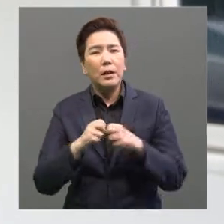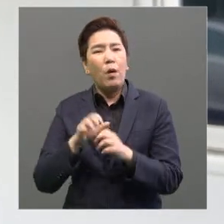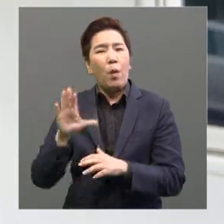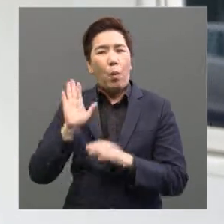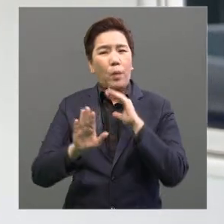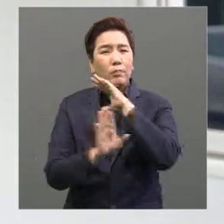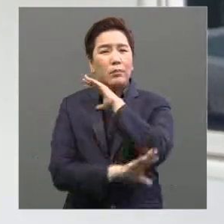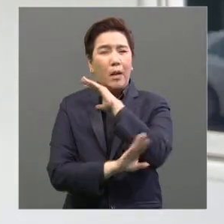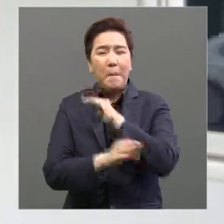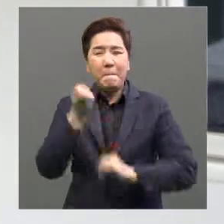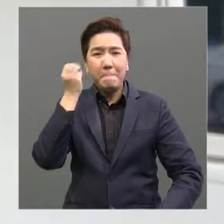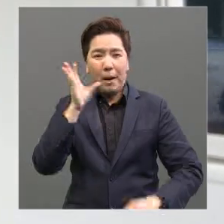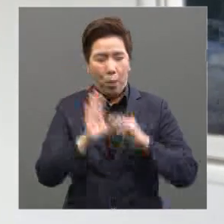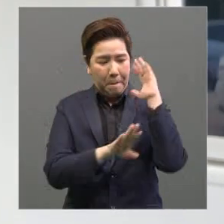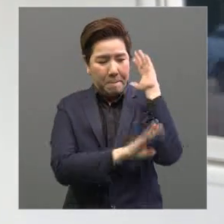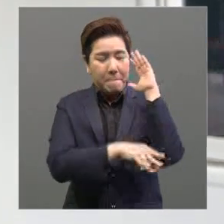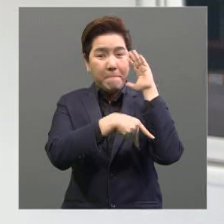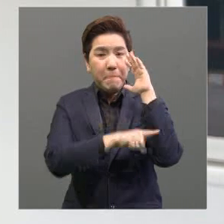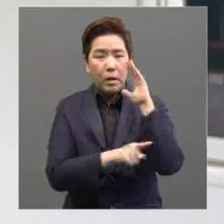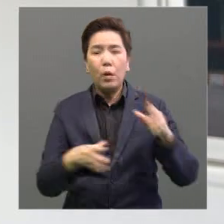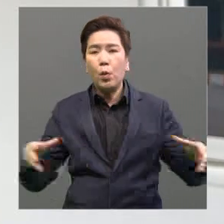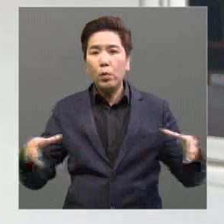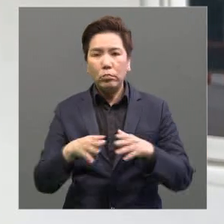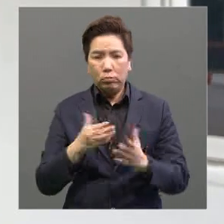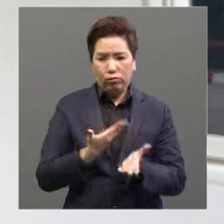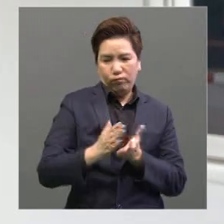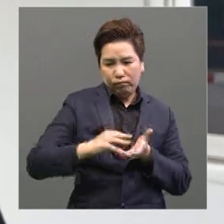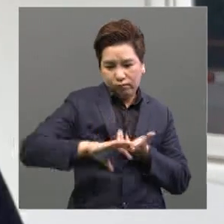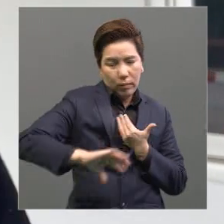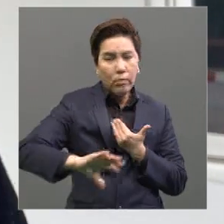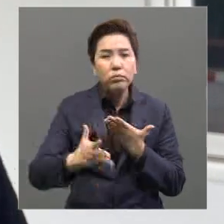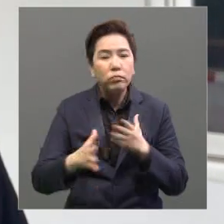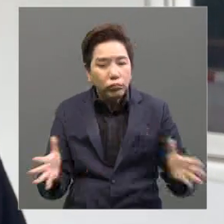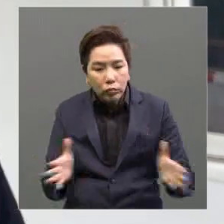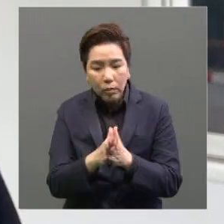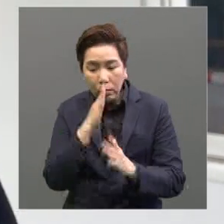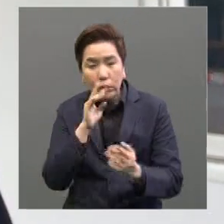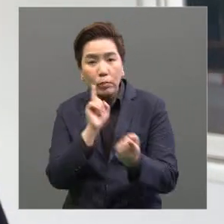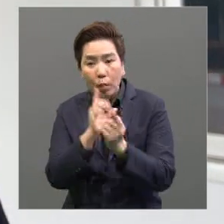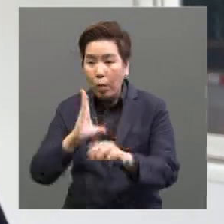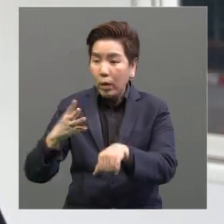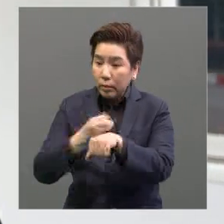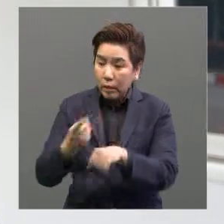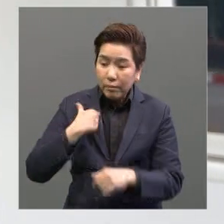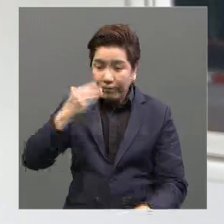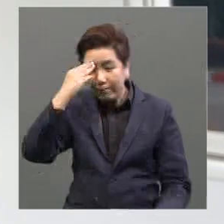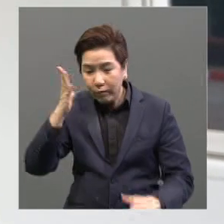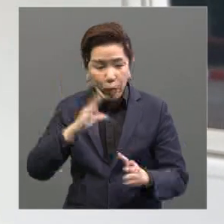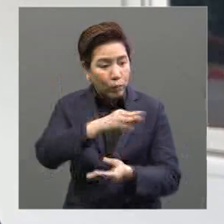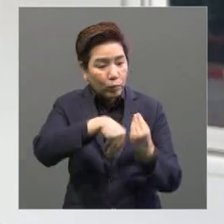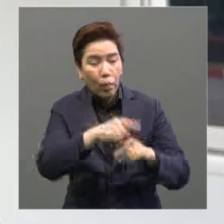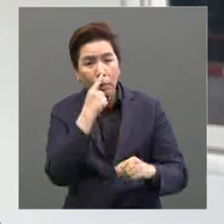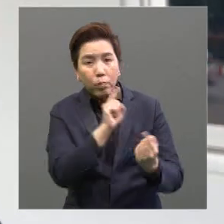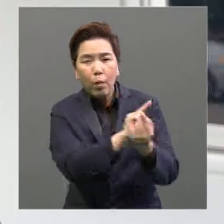ของคนปากใต้โดยเฉพาะคนพัทลุงเนี่ยจะอยู่กันแบบไม่แบ่งฝักแบ่งฝ่ายการที่ศิลปินไปพบนักการเมืองไปพบนักธุรกิจในจังหวั